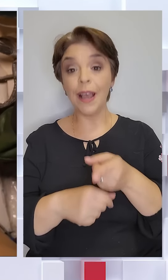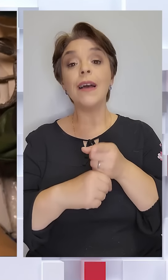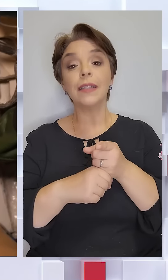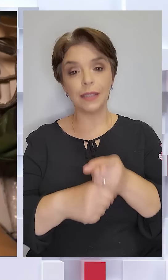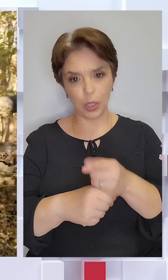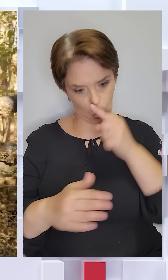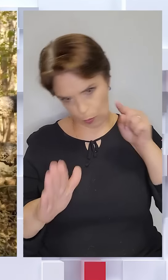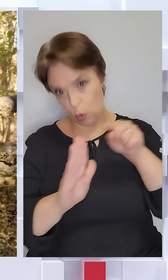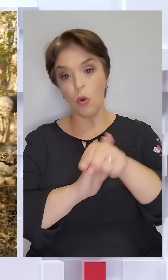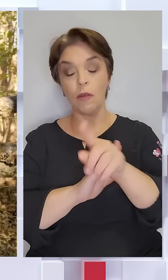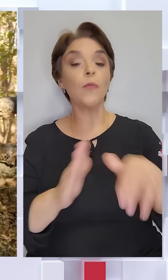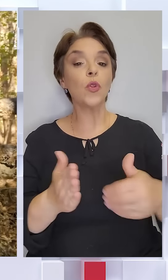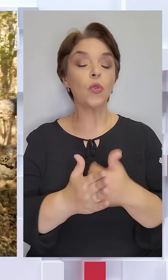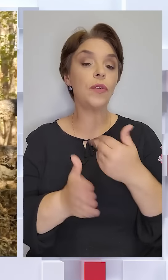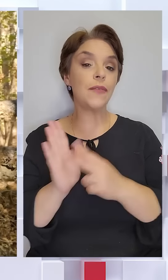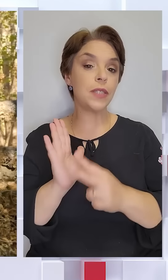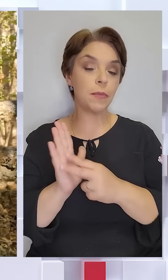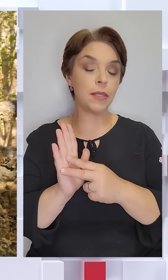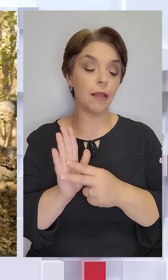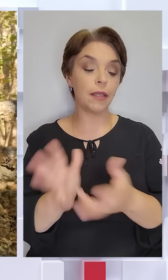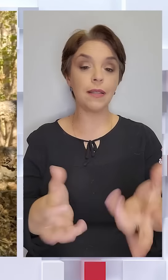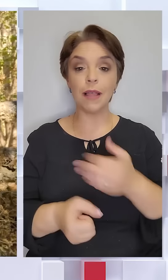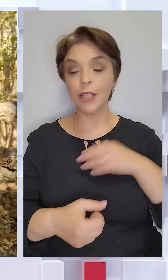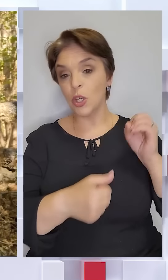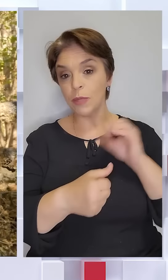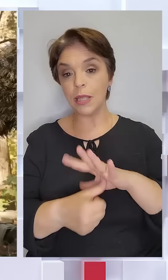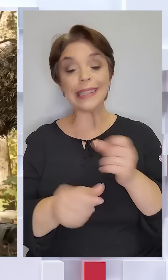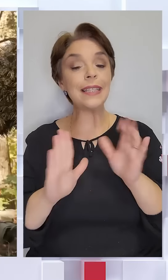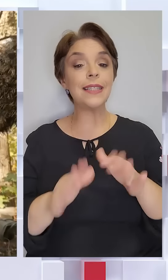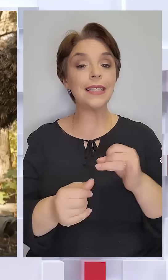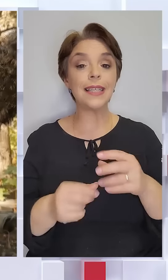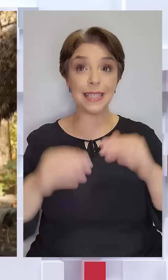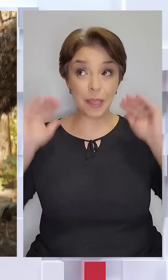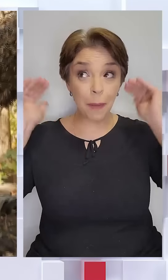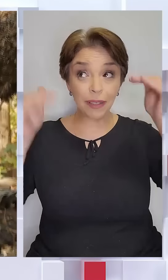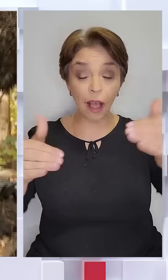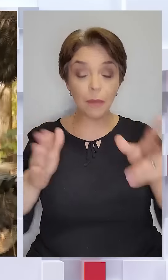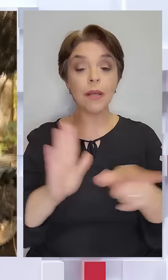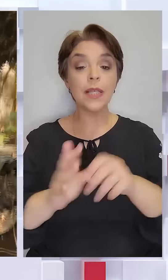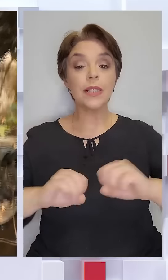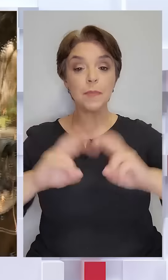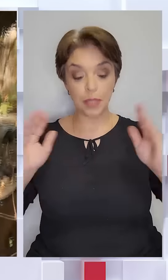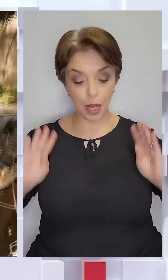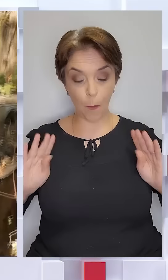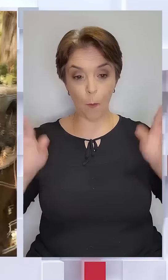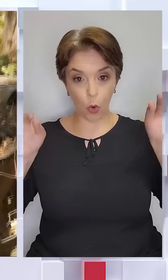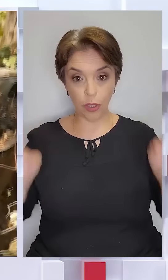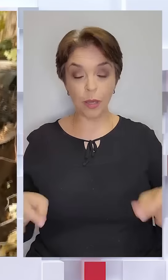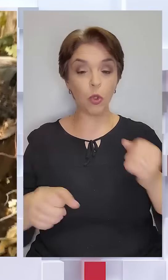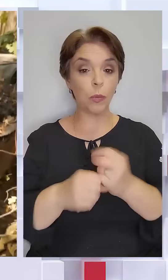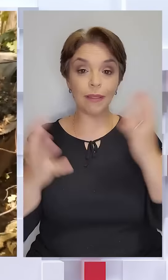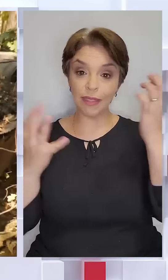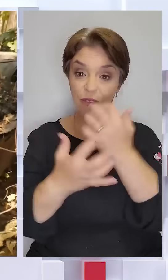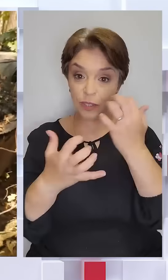танком прориву. Новітні 80-ки дістались нашим десантникам не тільки з мангалами, а й зі спеціальним покриттям, яке робить